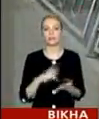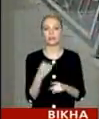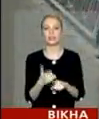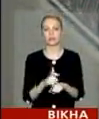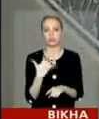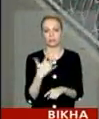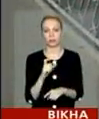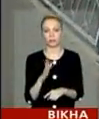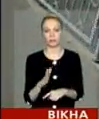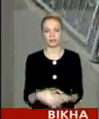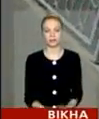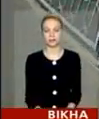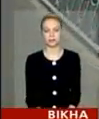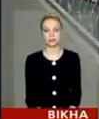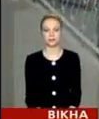більше 5 хвилин.